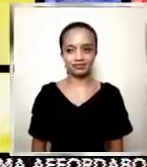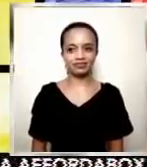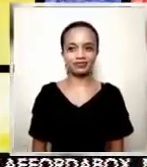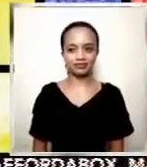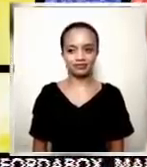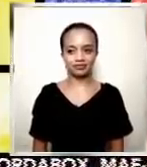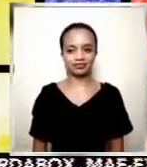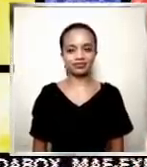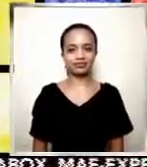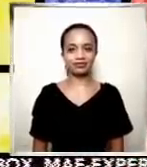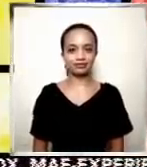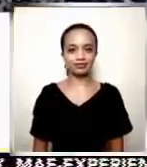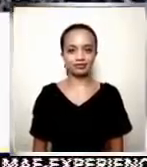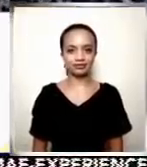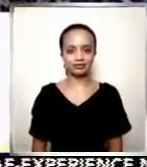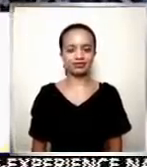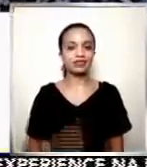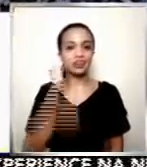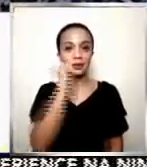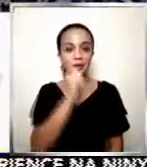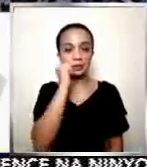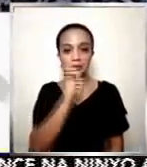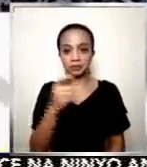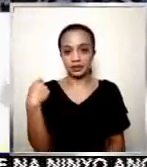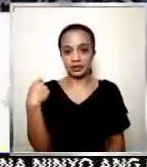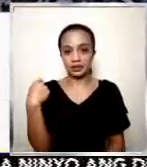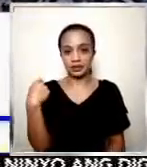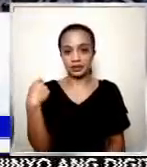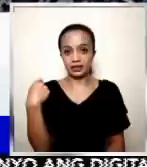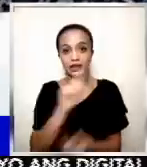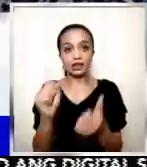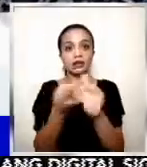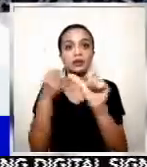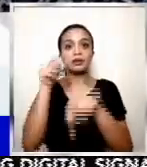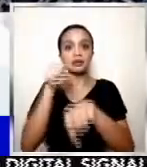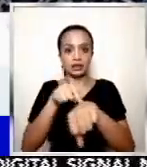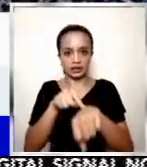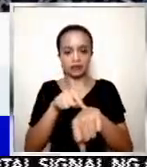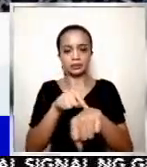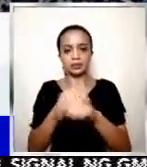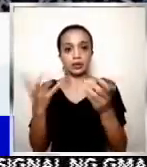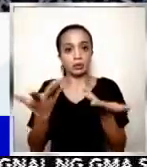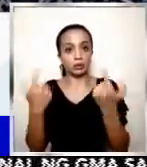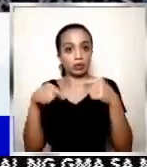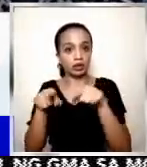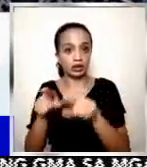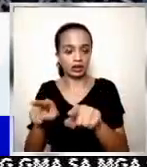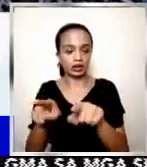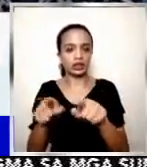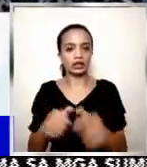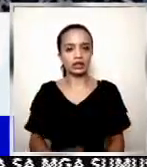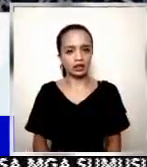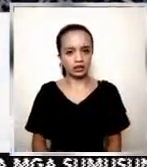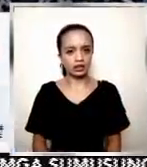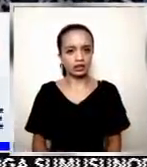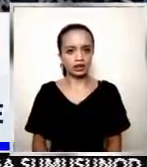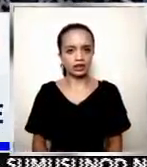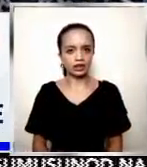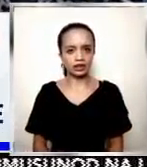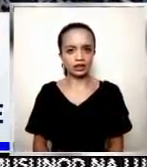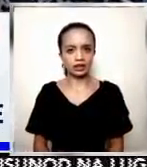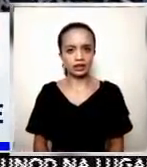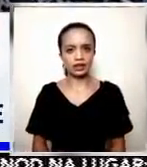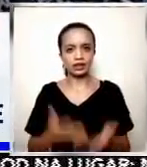Maganda po kasi yung tubig. Tapos, first time po namin doon nakapunta na tumaas yung tubig at umabot sa kalsada. Kaya,